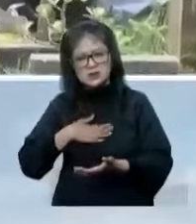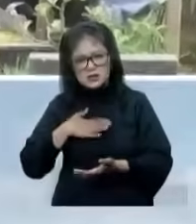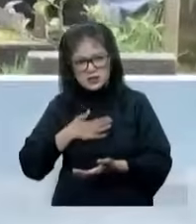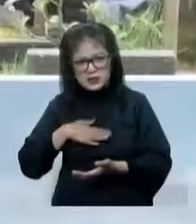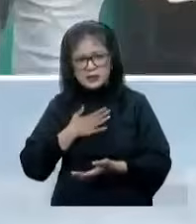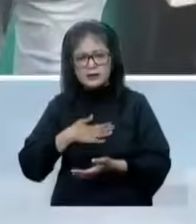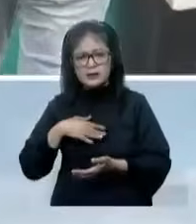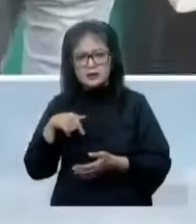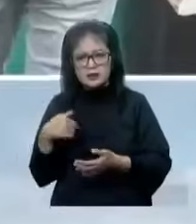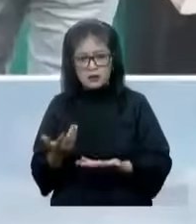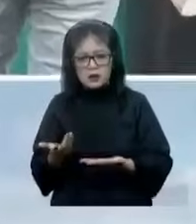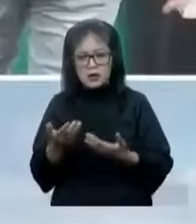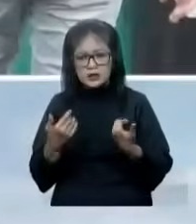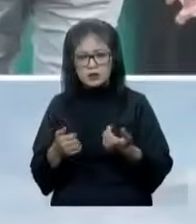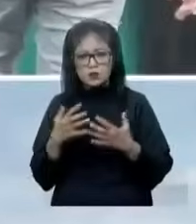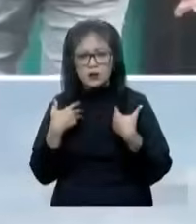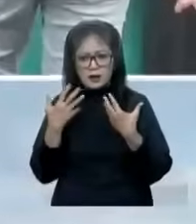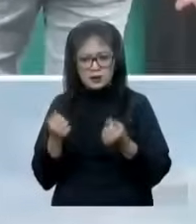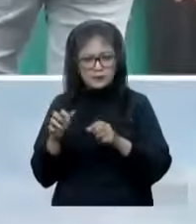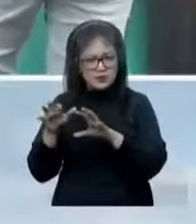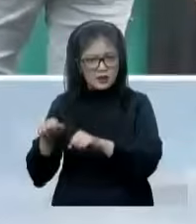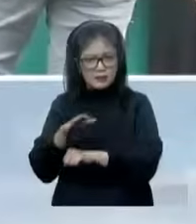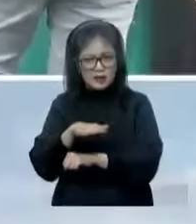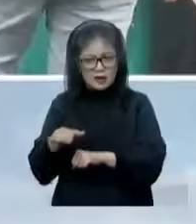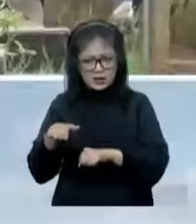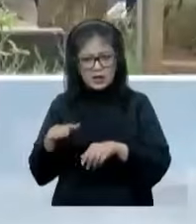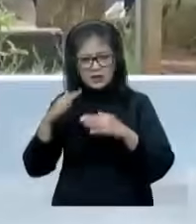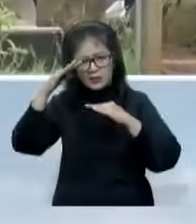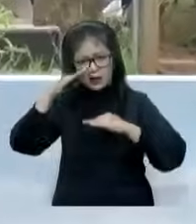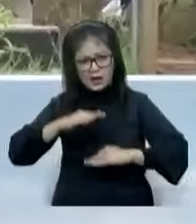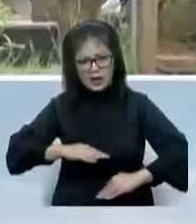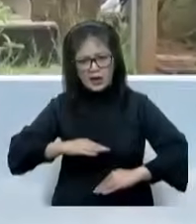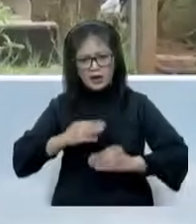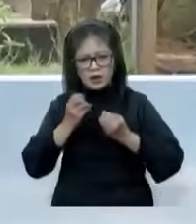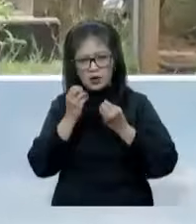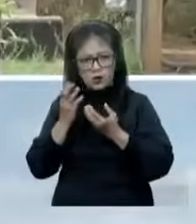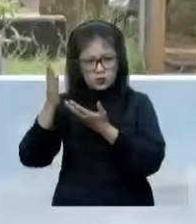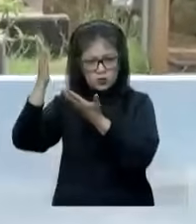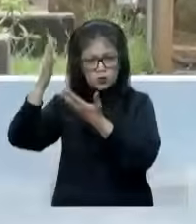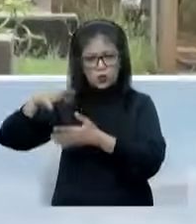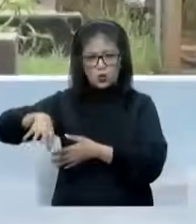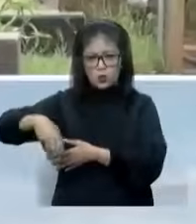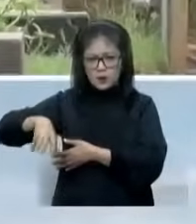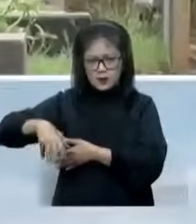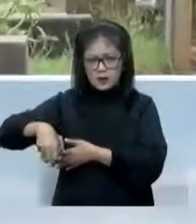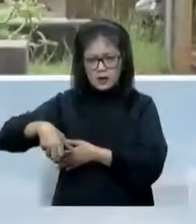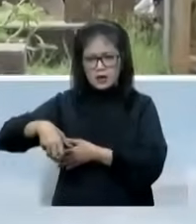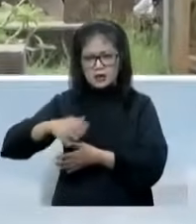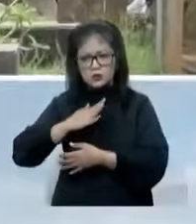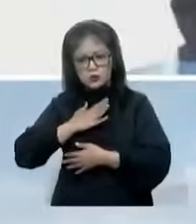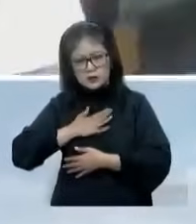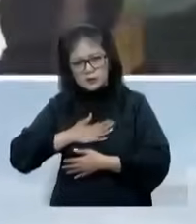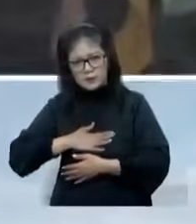Ananda semoga Ananda tenang di sisi Tuhan Yang Maha Esa dan keluarga yang ditinggalkan diberikan kesabaran